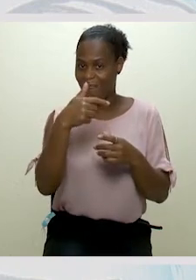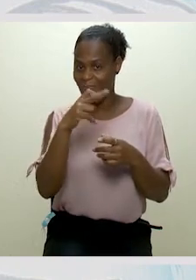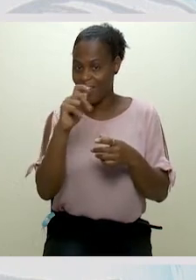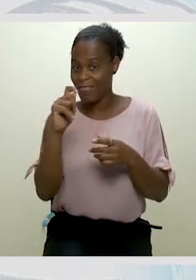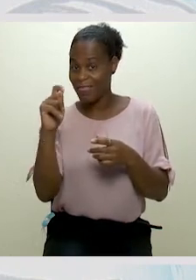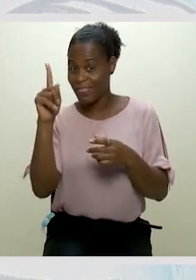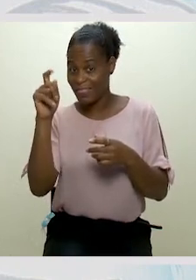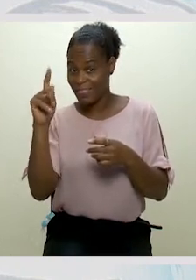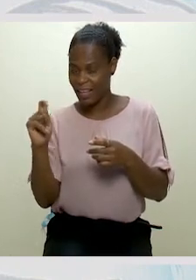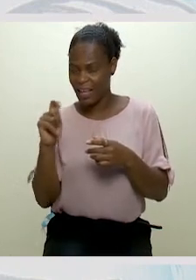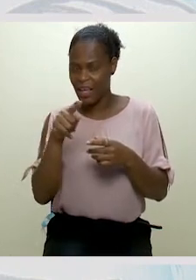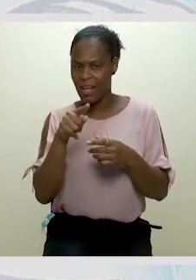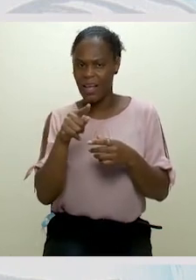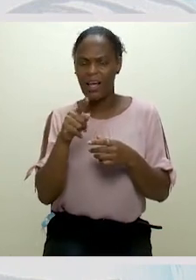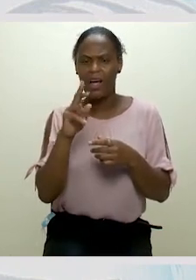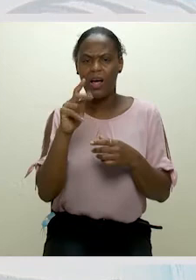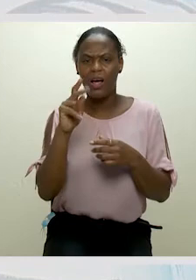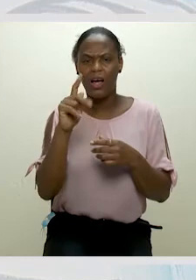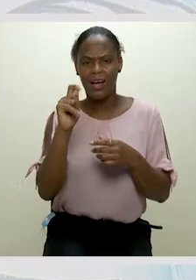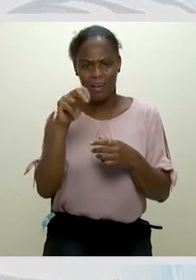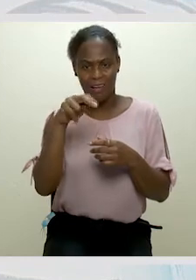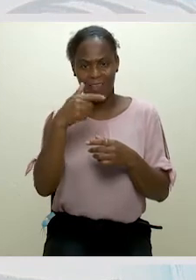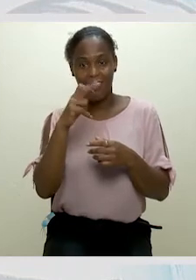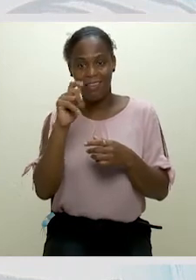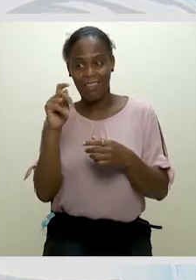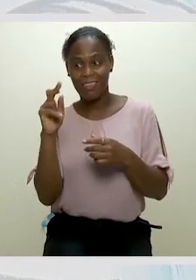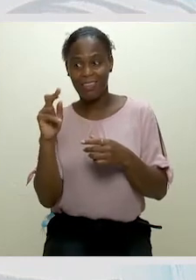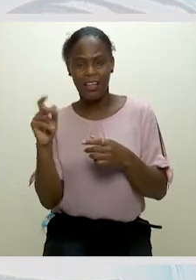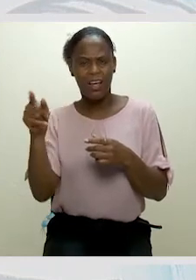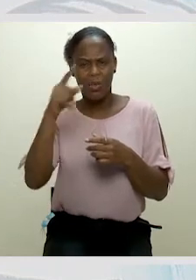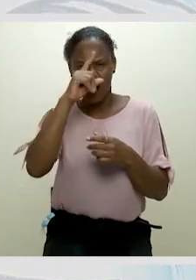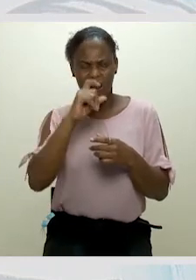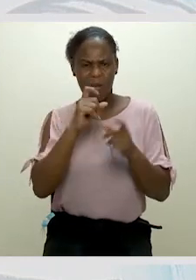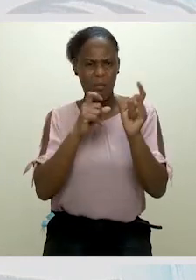vous souvenez de l'expression « la rentrée » Qu'est-ce que c'est la rentrée?